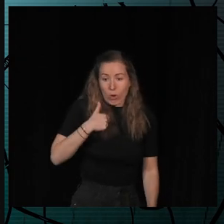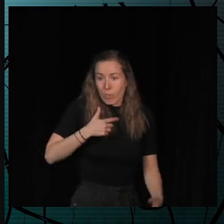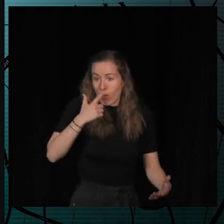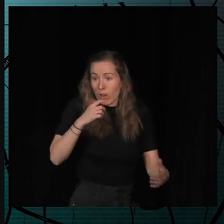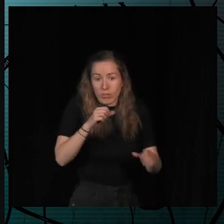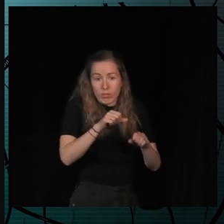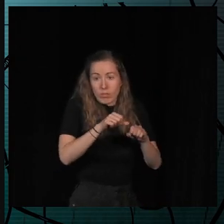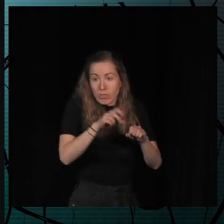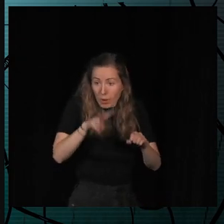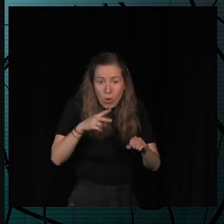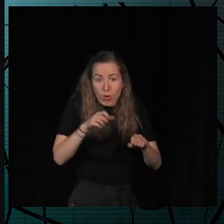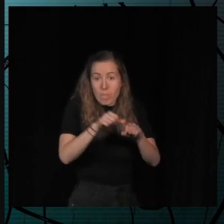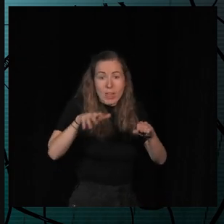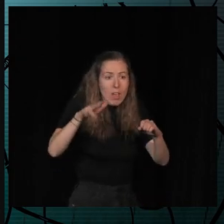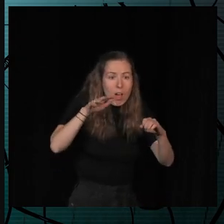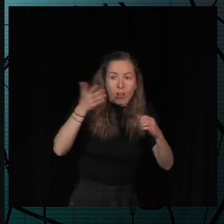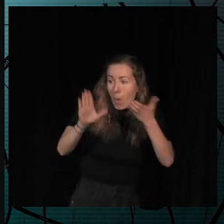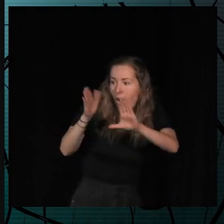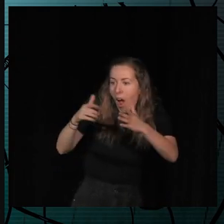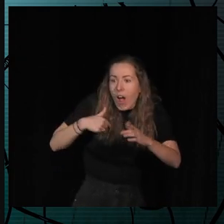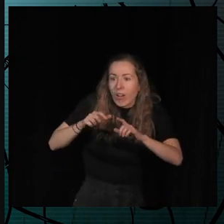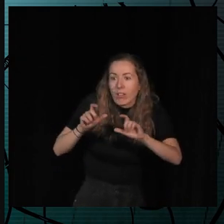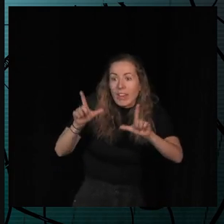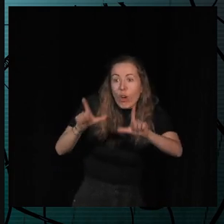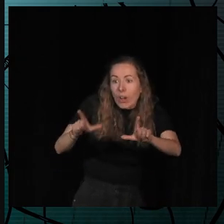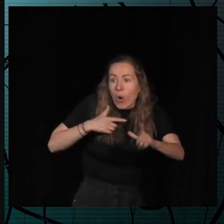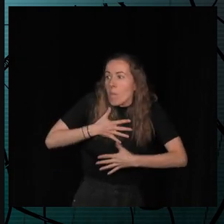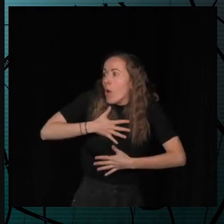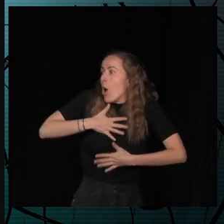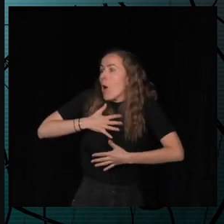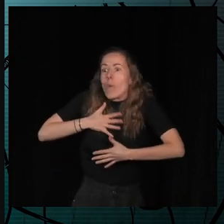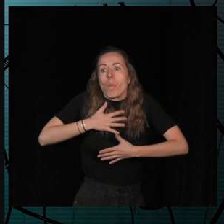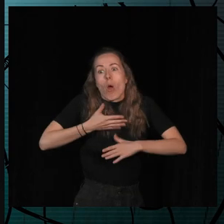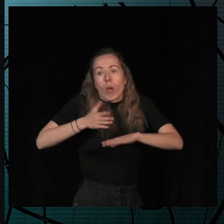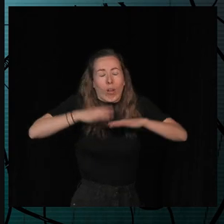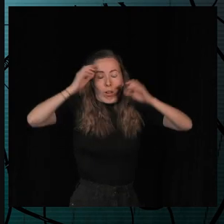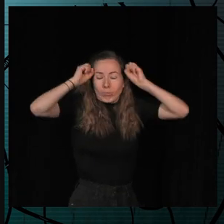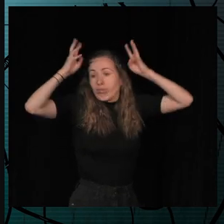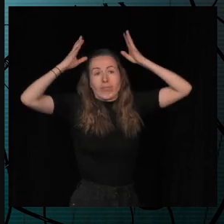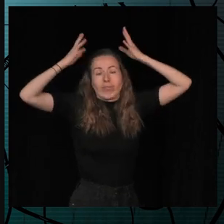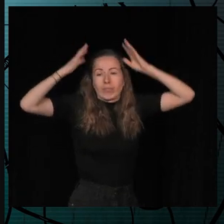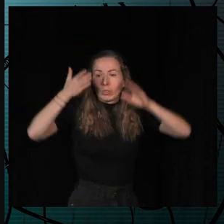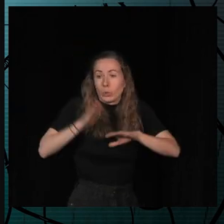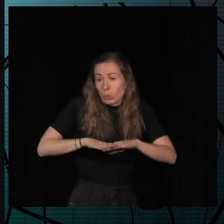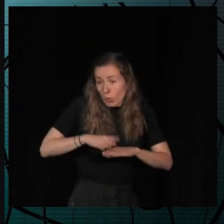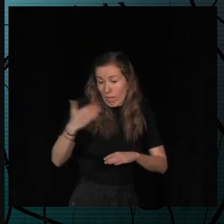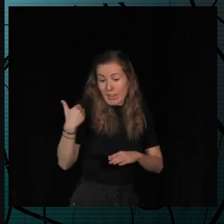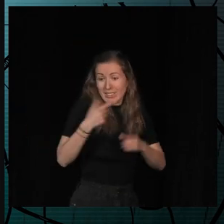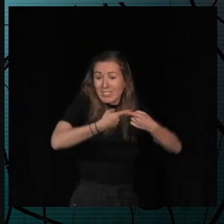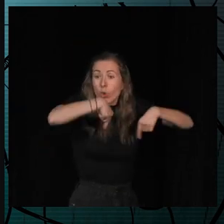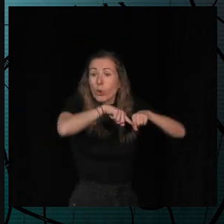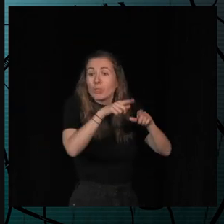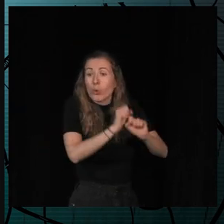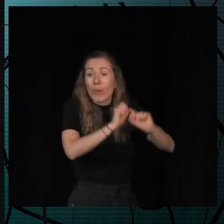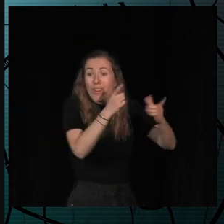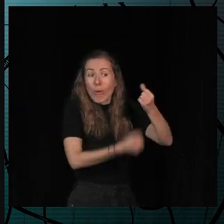morale he qui est assez impressionnante euh dernièrement on en a vu les effets avec la commission écran qui a été nommée toutes ces